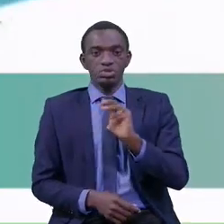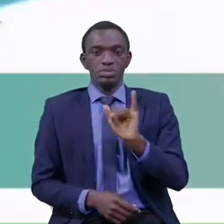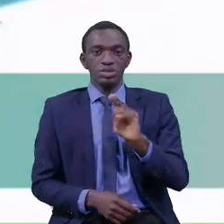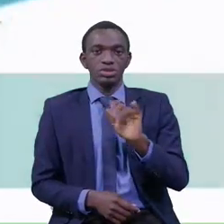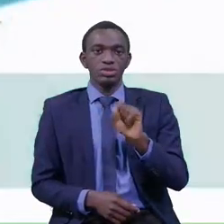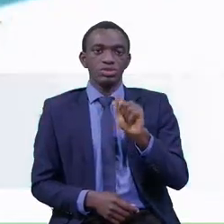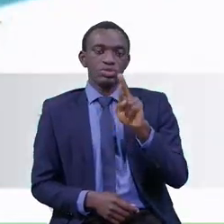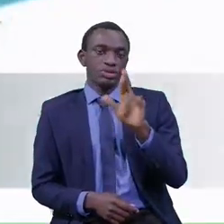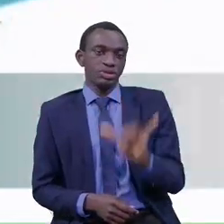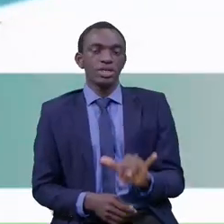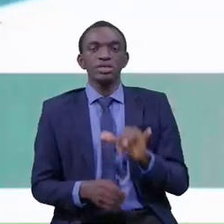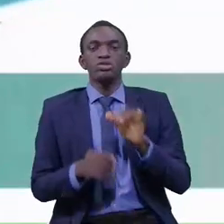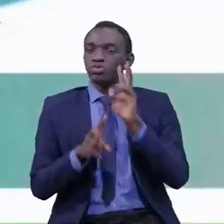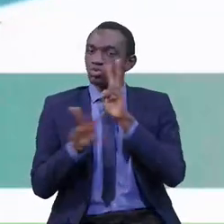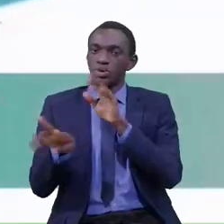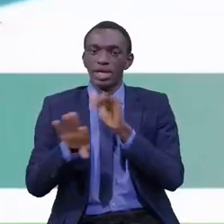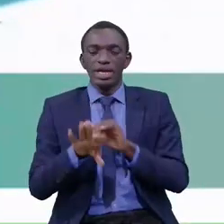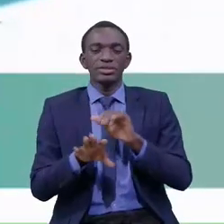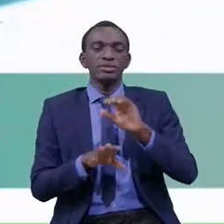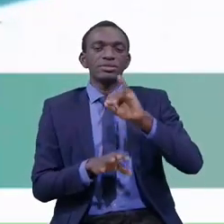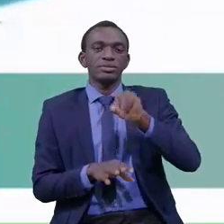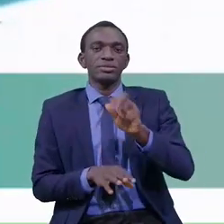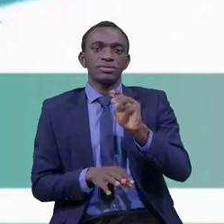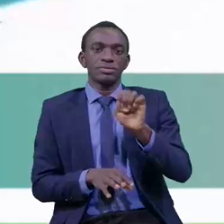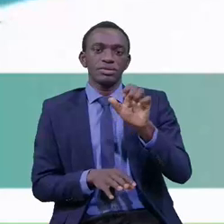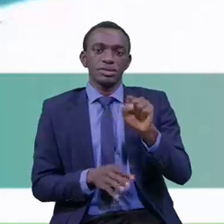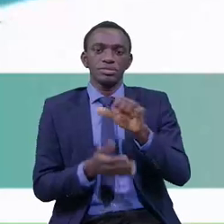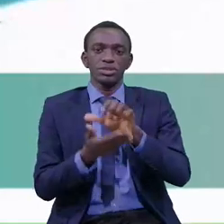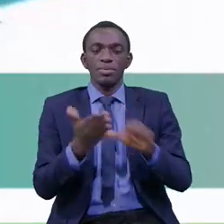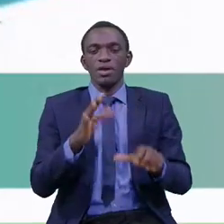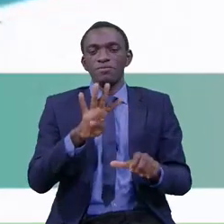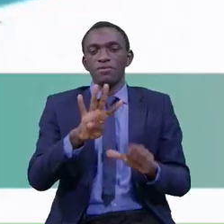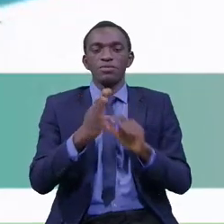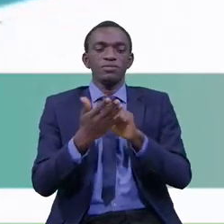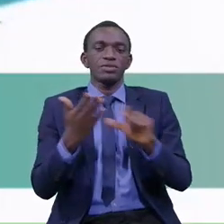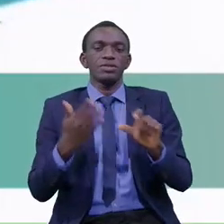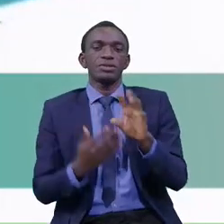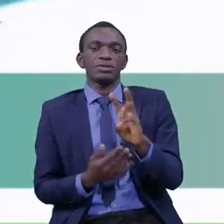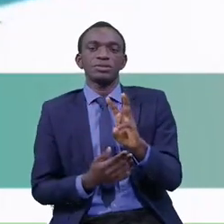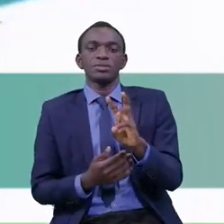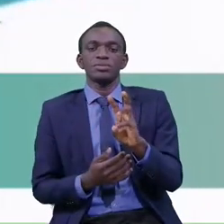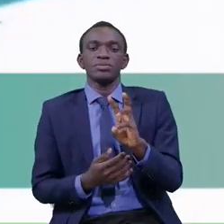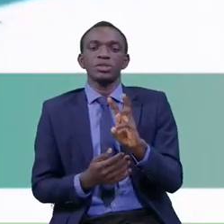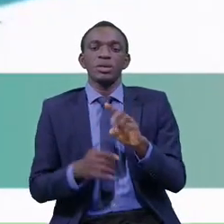pour de plus grands exploits. Jacques. Jacques chapitre 4, 6.